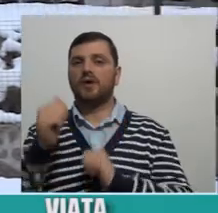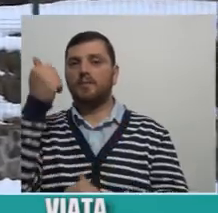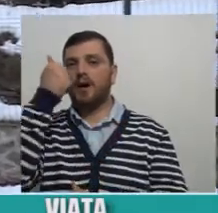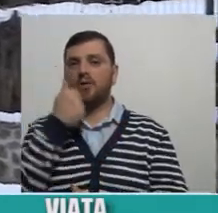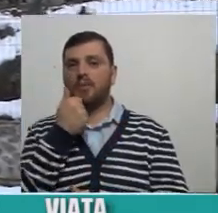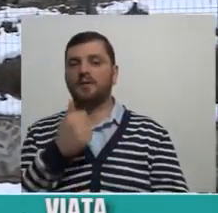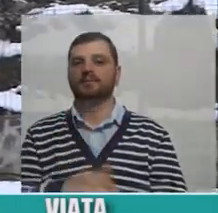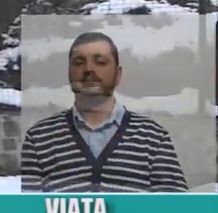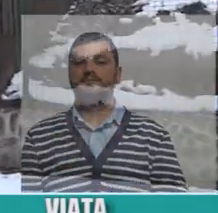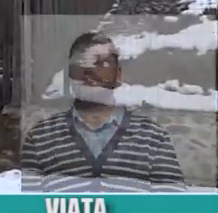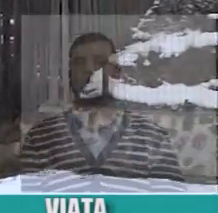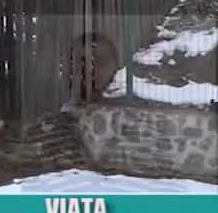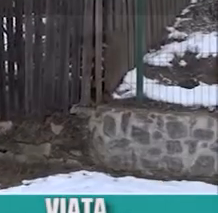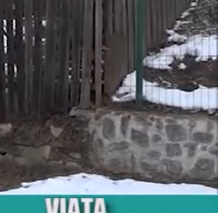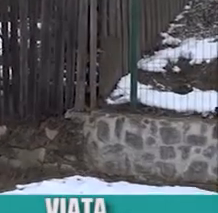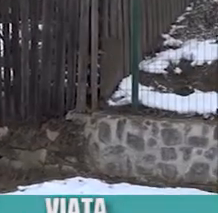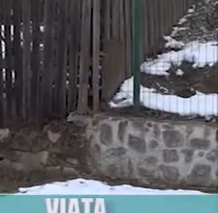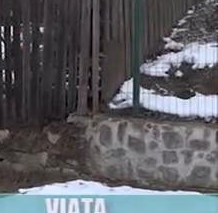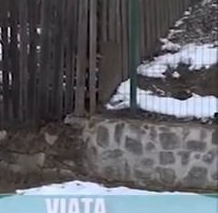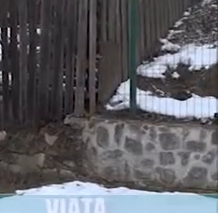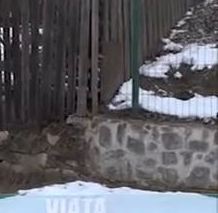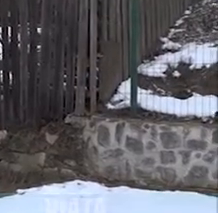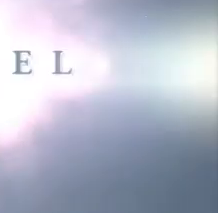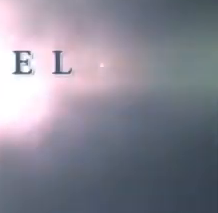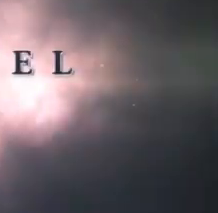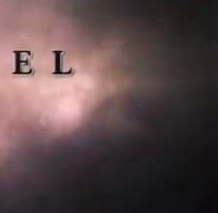urgență decât să suportăm consecințele defavorabile.